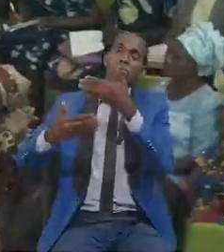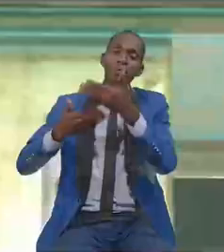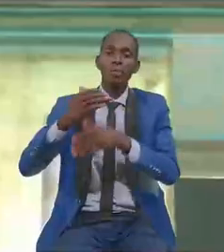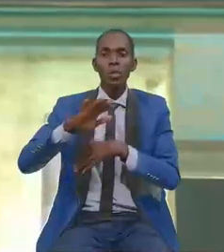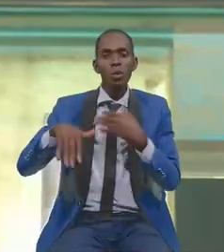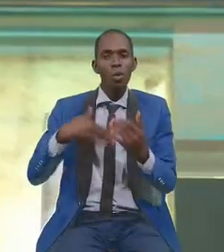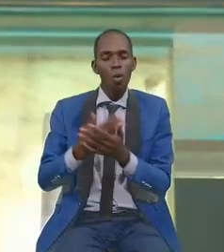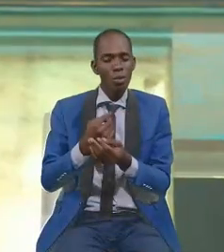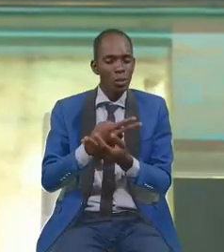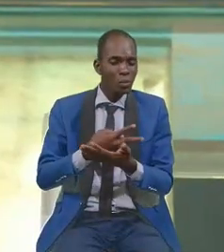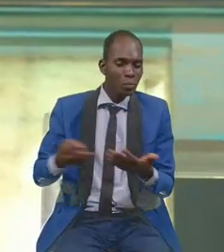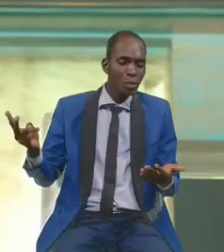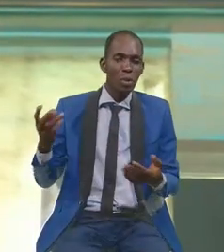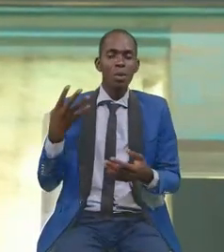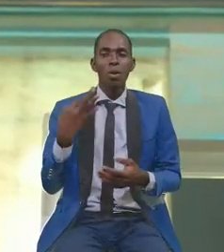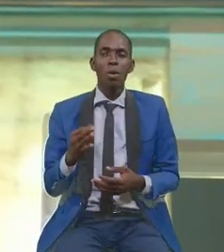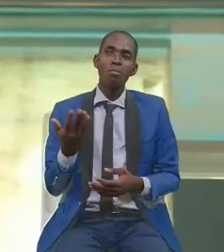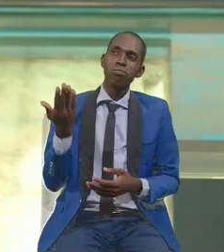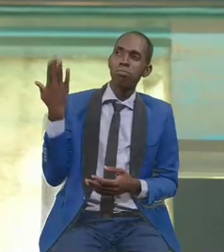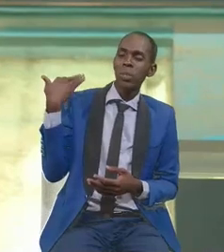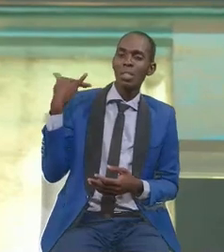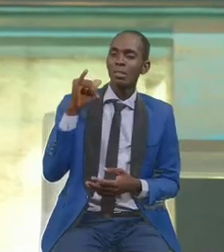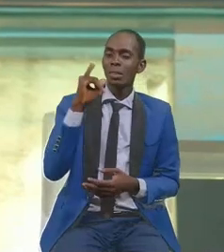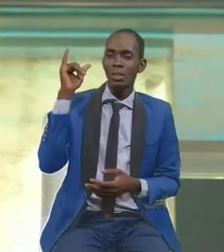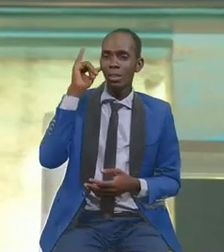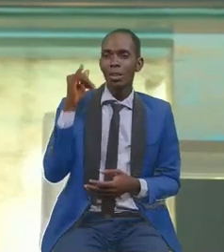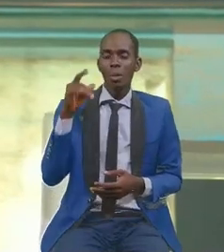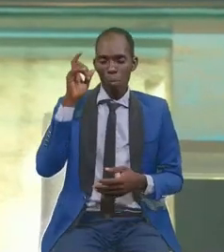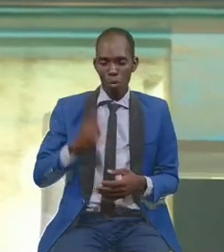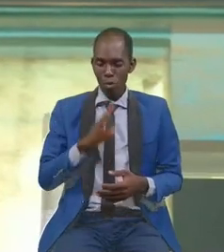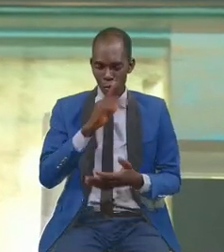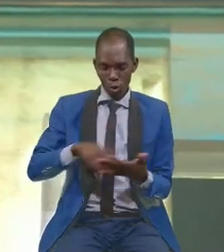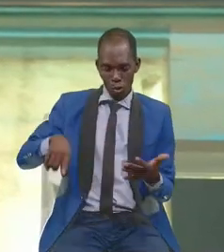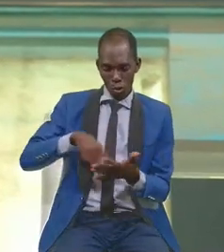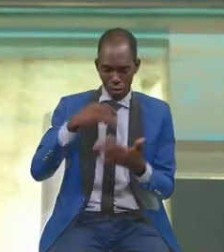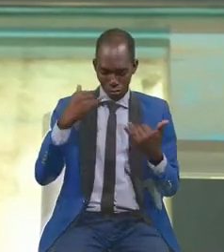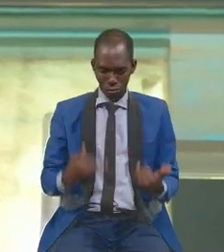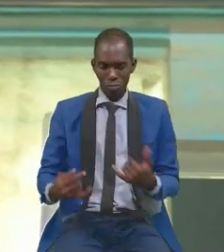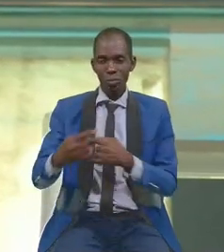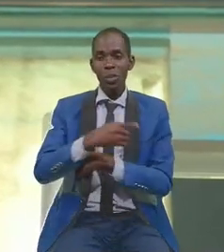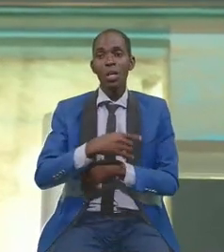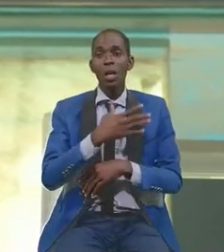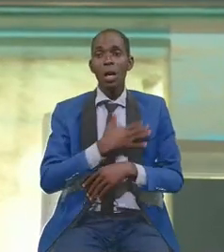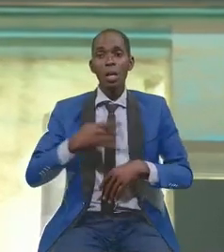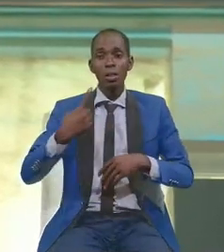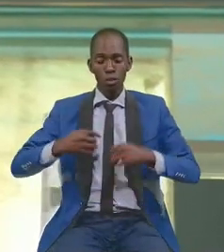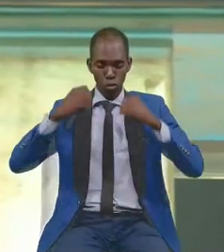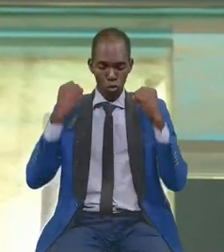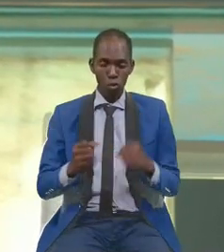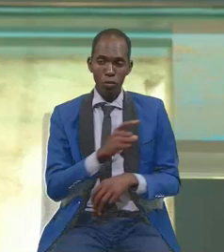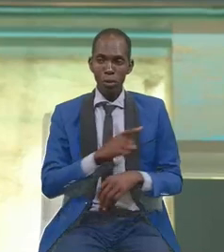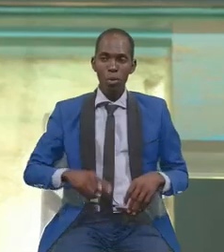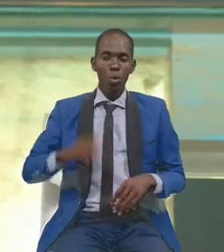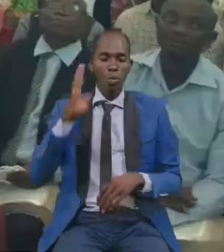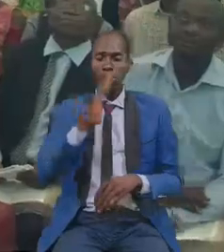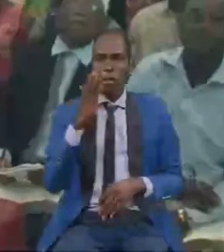Tous les revers et les échecs du passé doivent être corrigés ce jour. Et la force du Seigneur doit